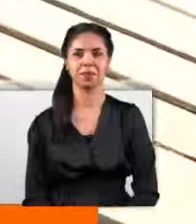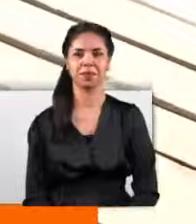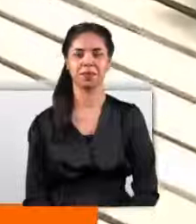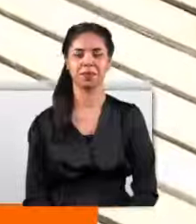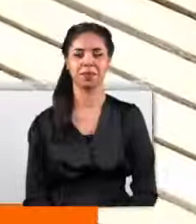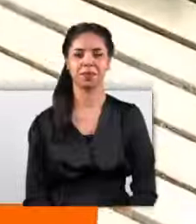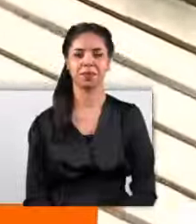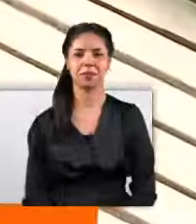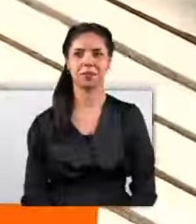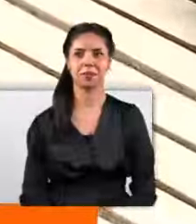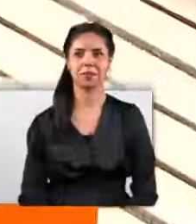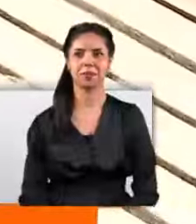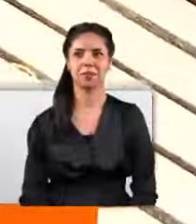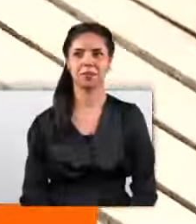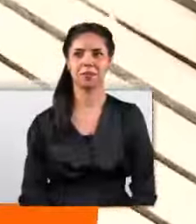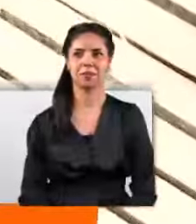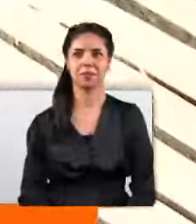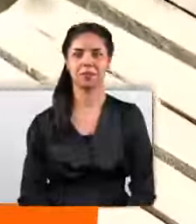Nasıl su?